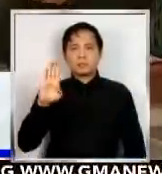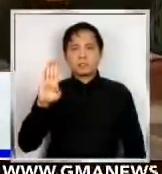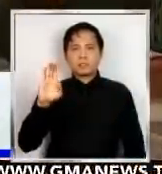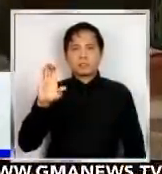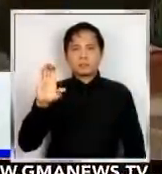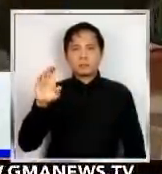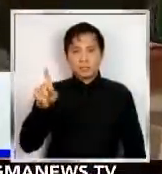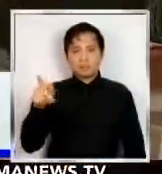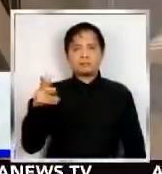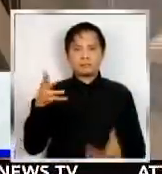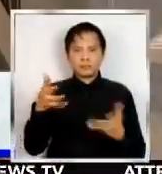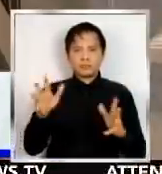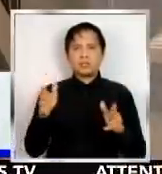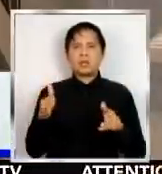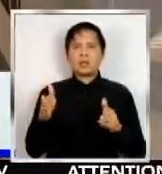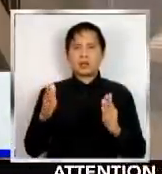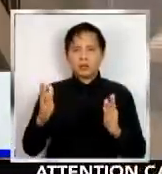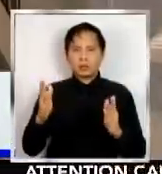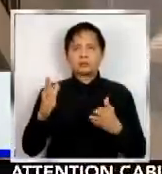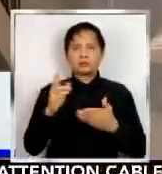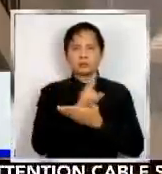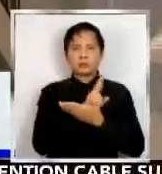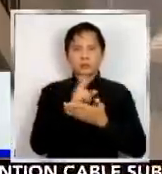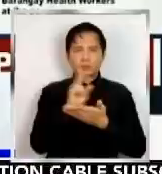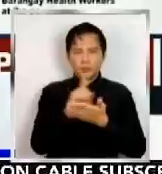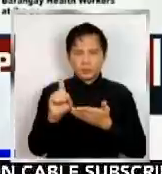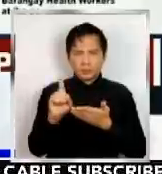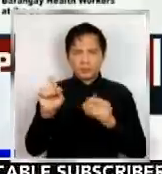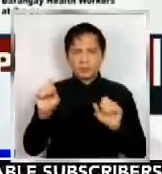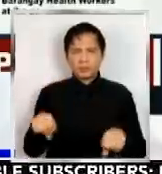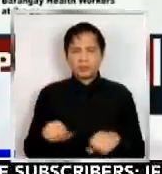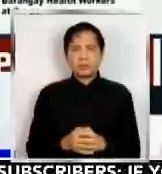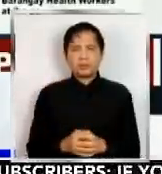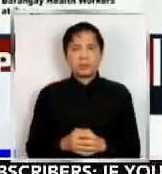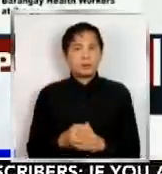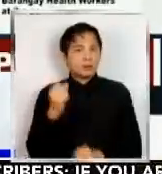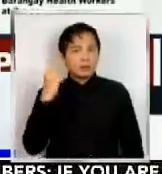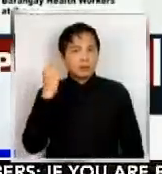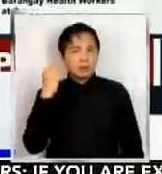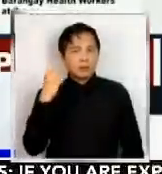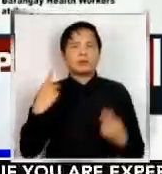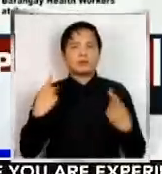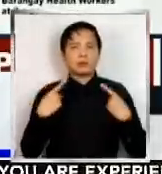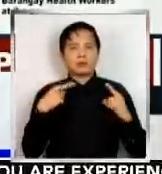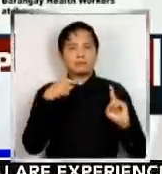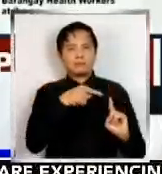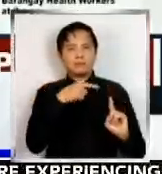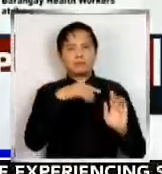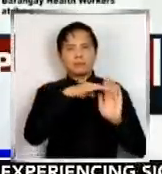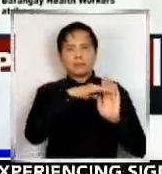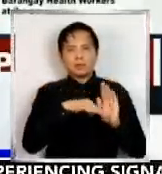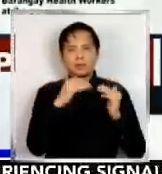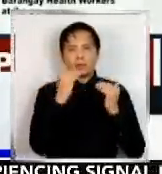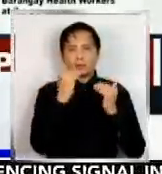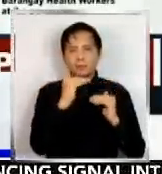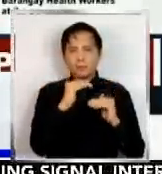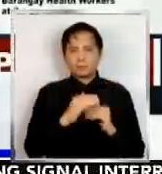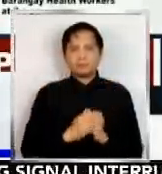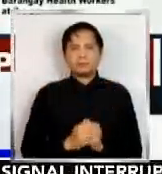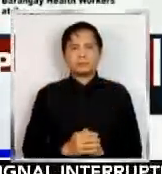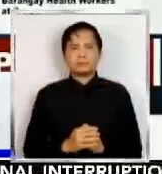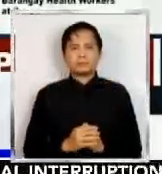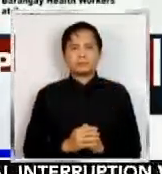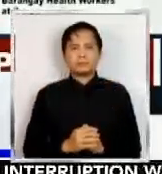sa Semana Santa. Pero may karagdagang restrictions. Now, hindi lang po ito para sa simbahang Katolika. Lahat po ng